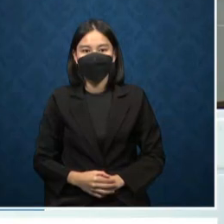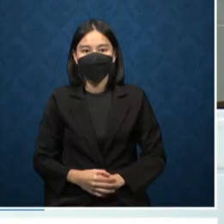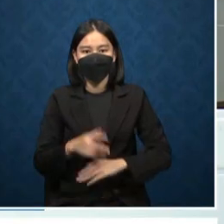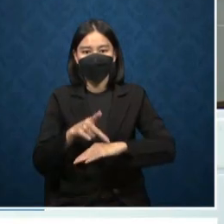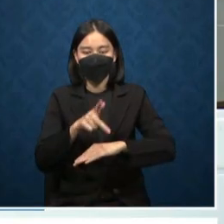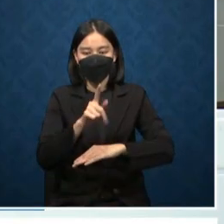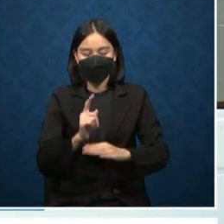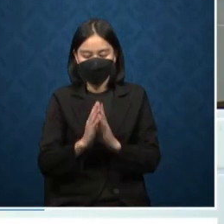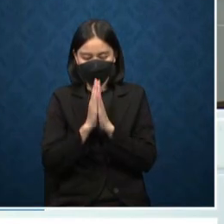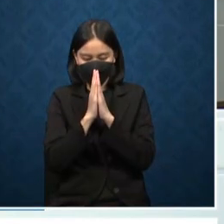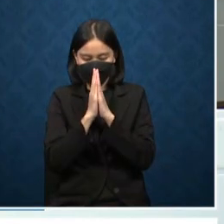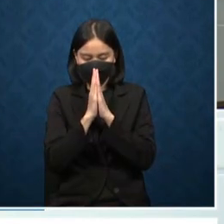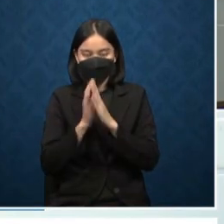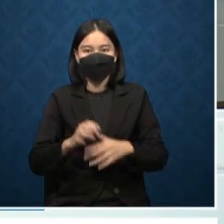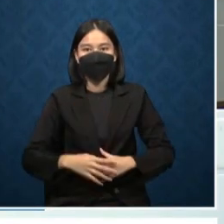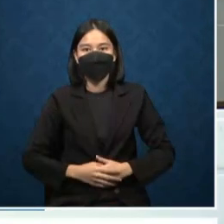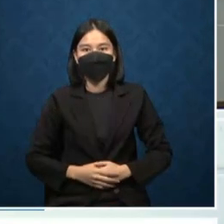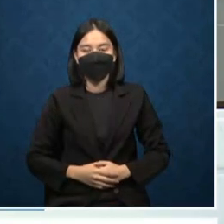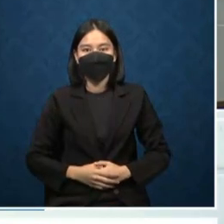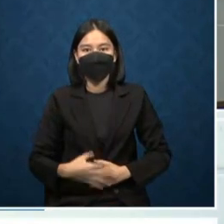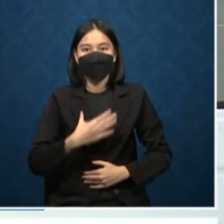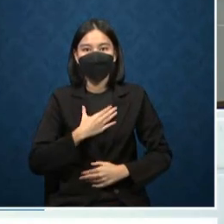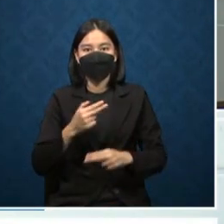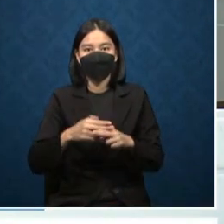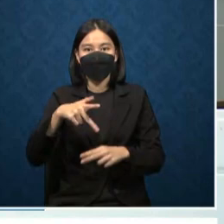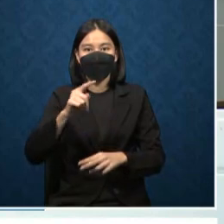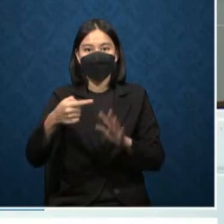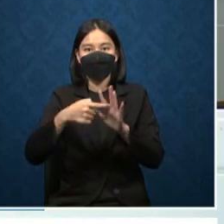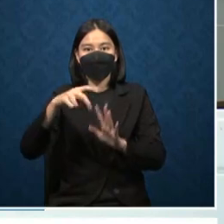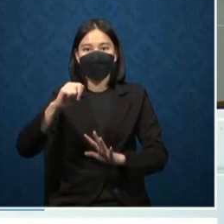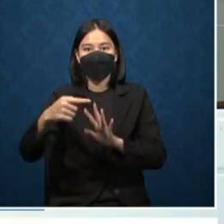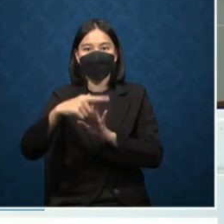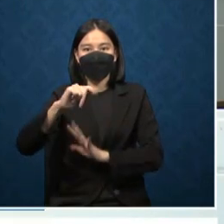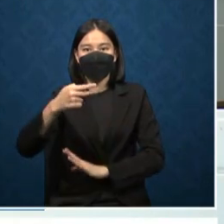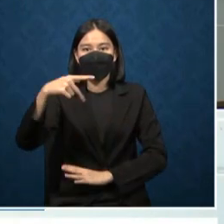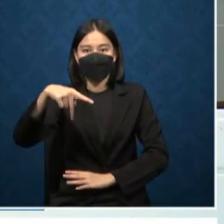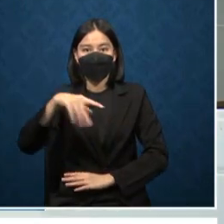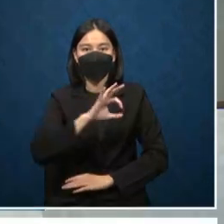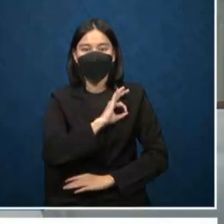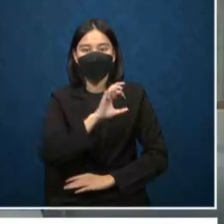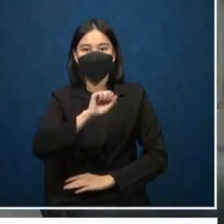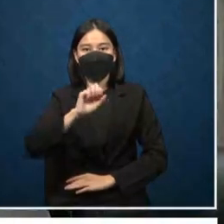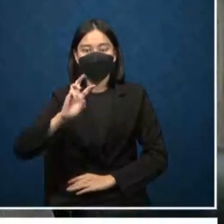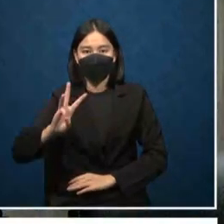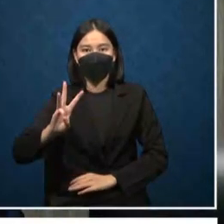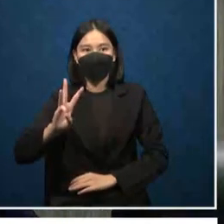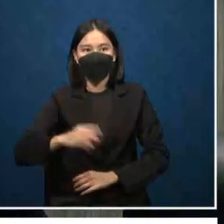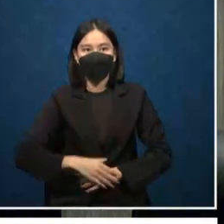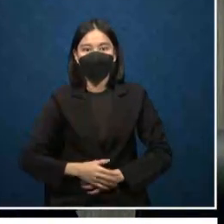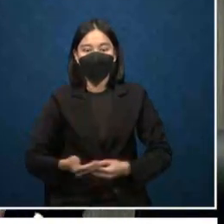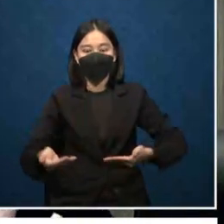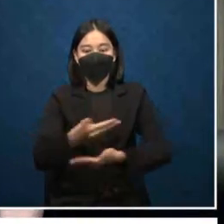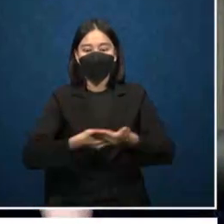กราบเรียนท่านประธานวุฒิสภาที่เคารพกับผมนายปานเทพกล้านรงค์ลานสมาชิกวุฒิสภาขอห